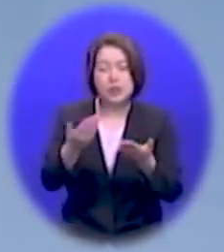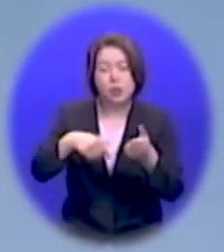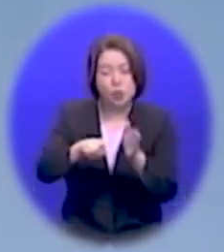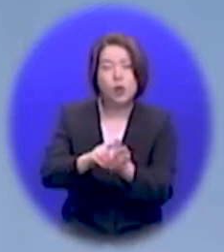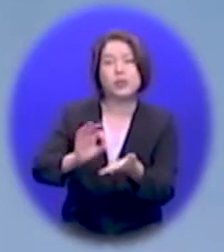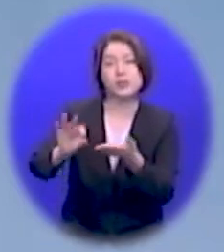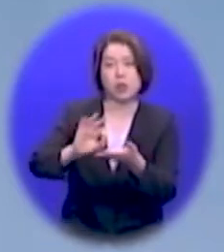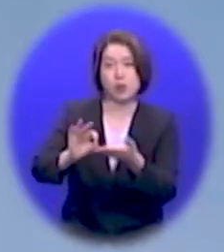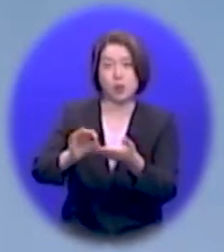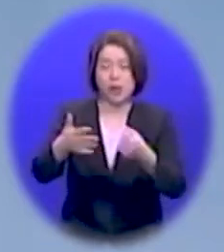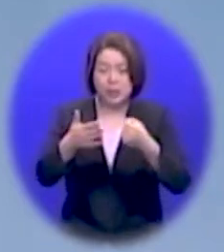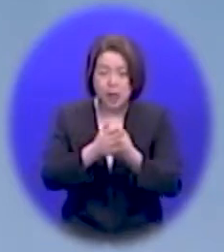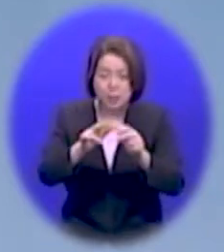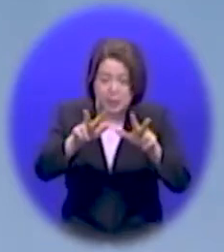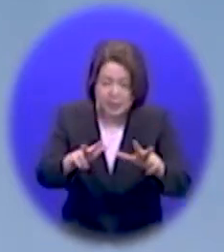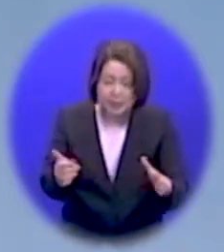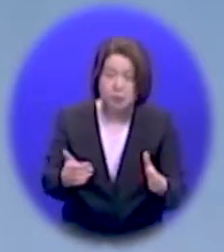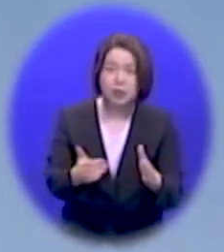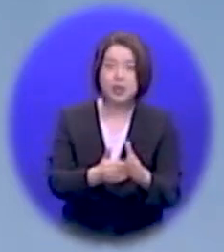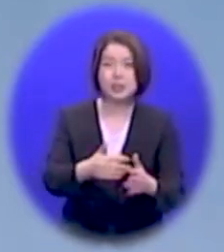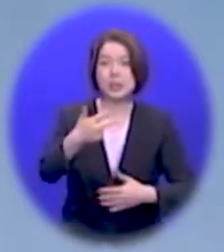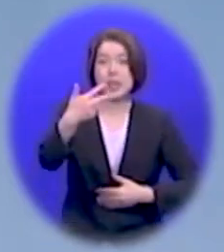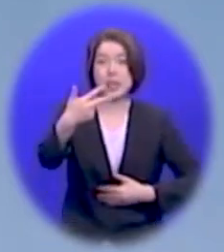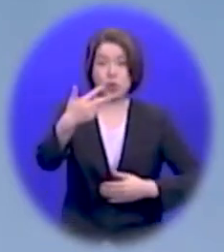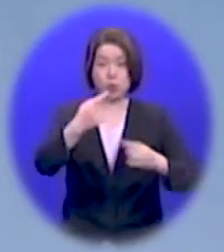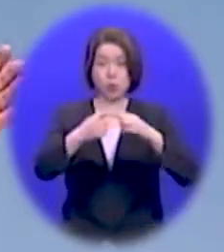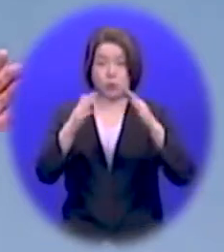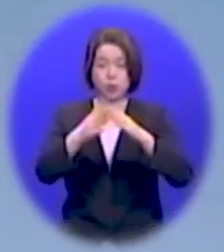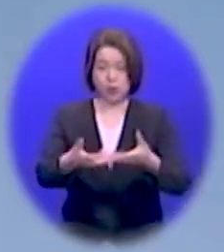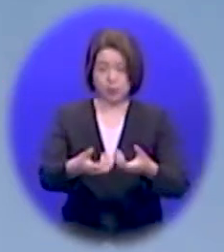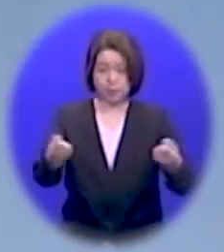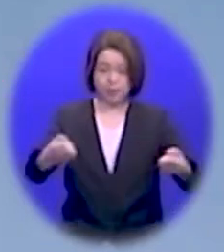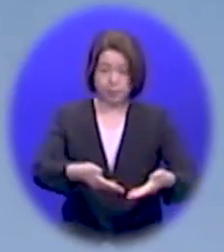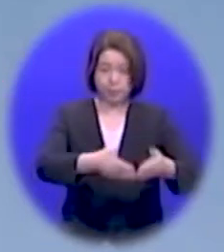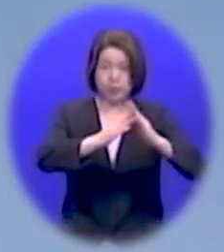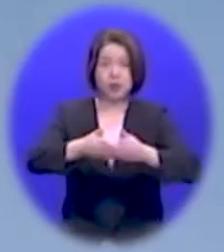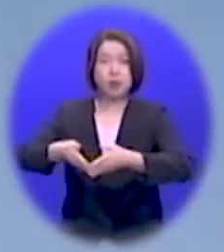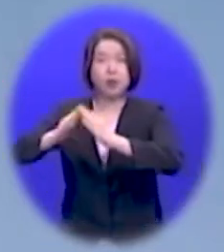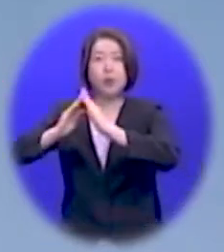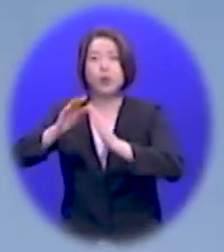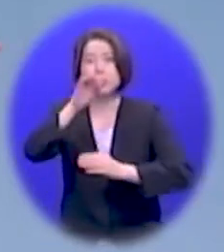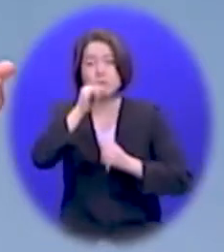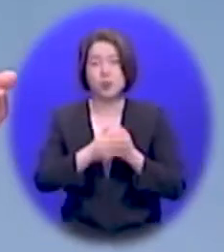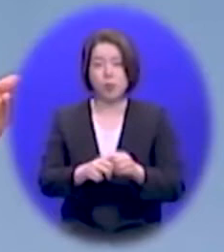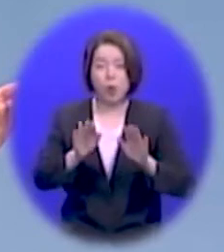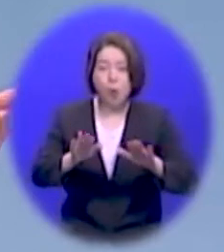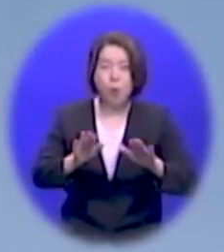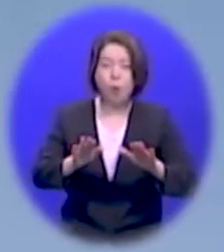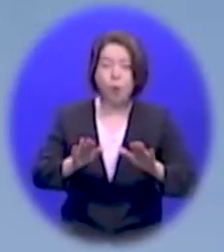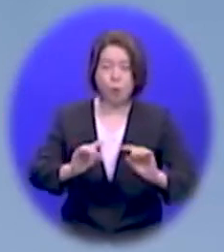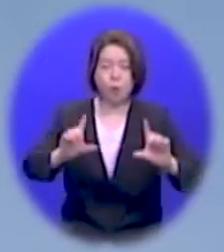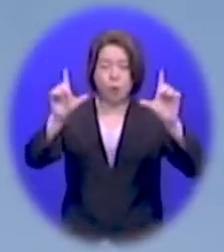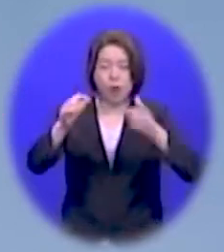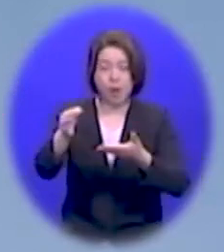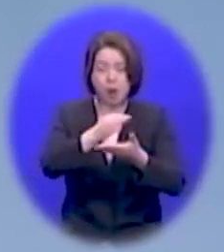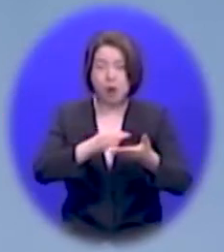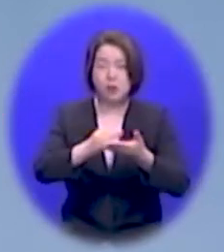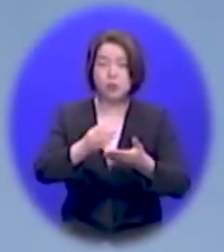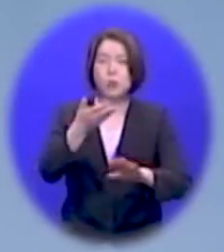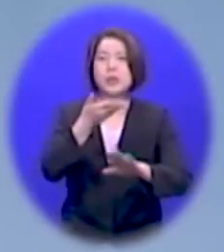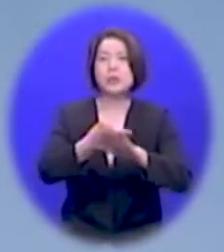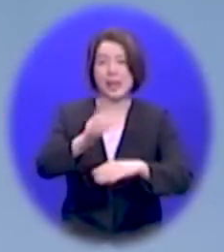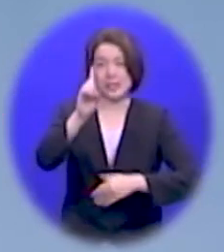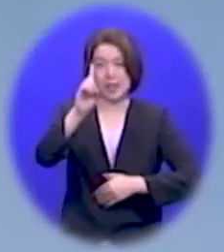지금까지 일곱 교회의 분리 개척교회를 계속 세워 왔습니다 올해 우리 헌금도 또한 교회를